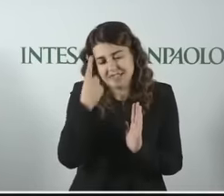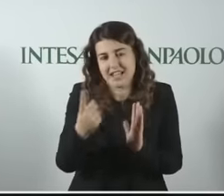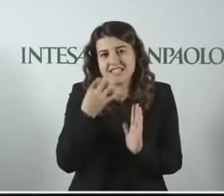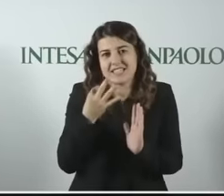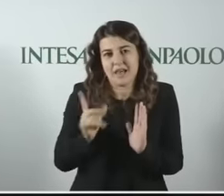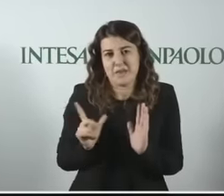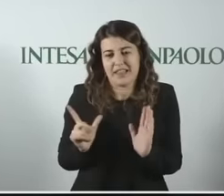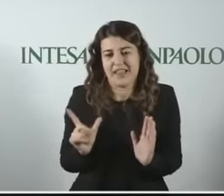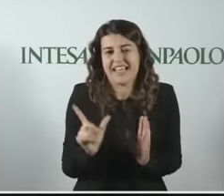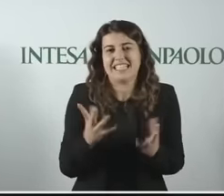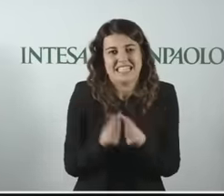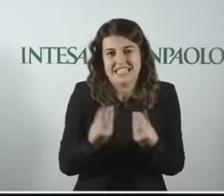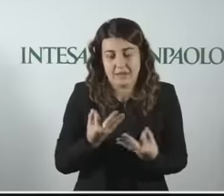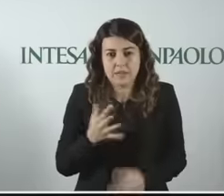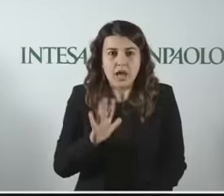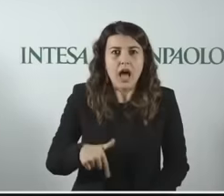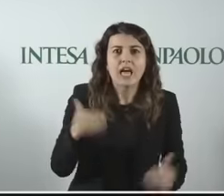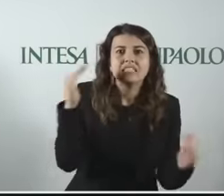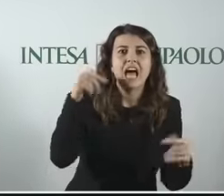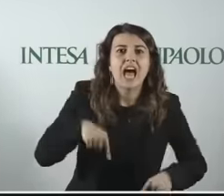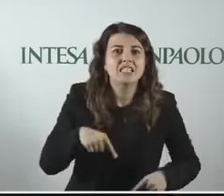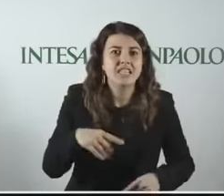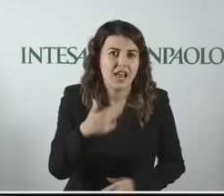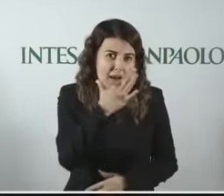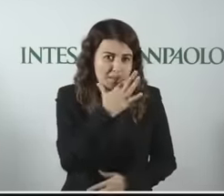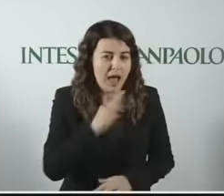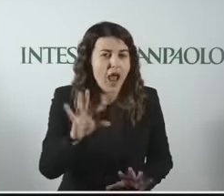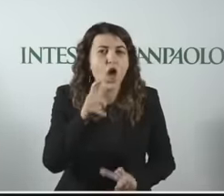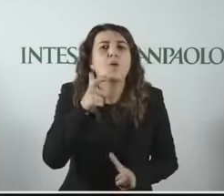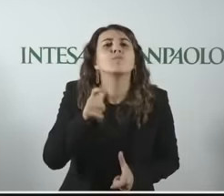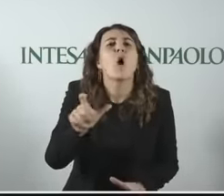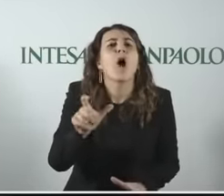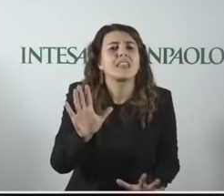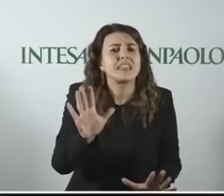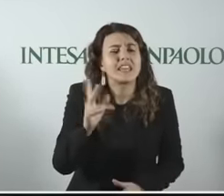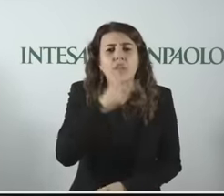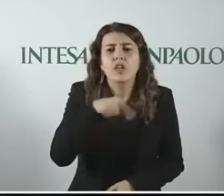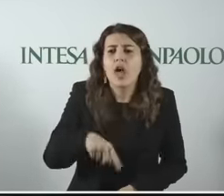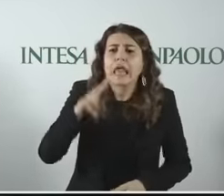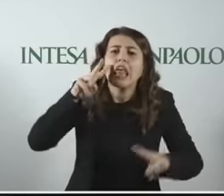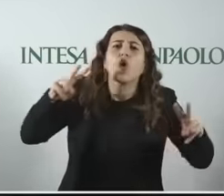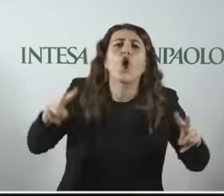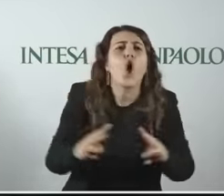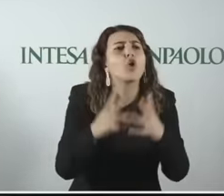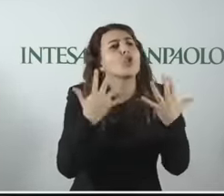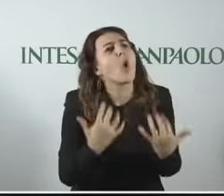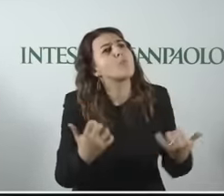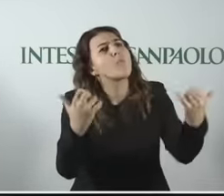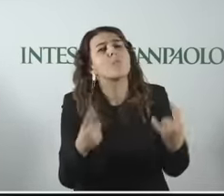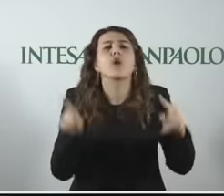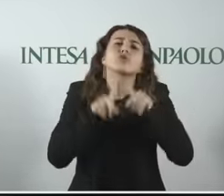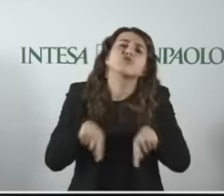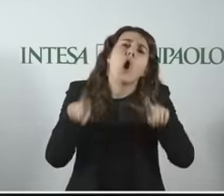vorrei chiarire subito che quello che vi aspetta questa sera non è come dire un incontro col pubblico nelle forme